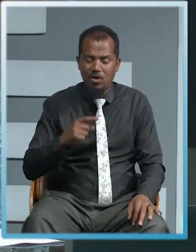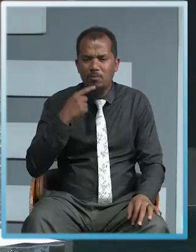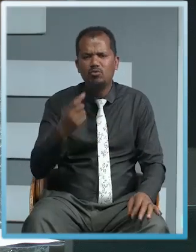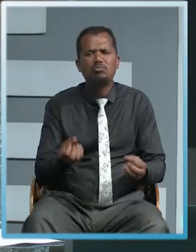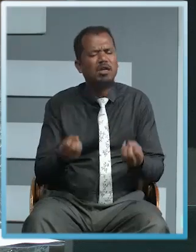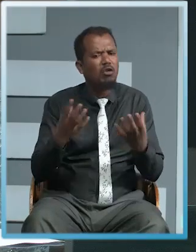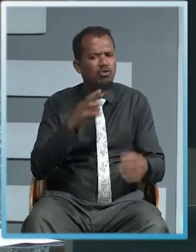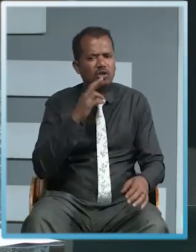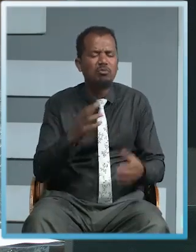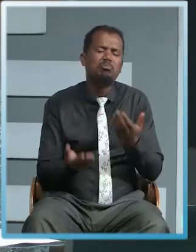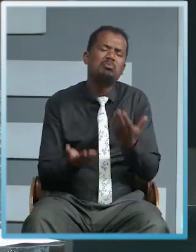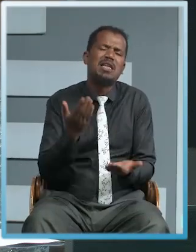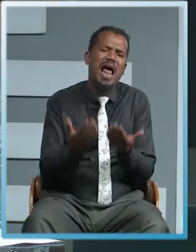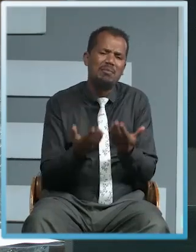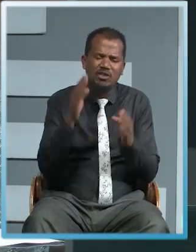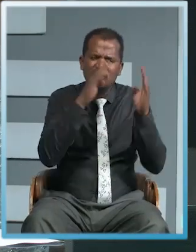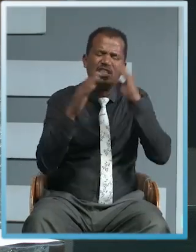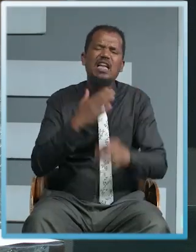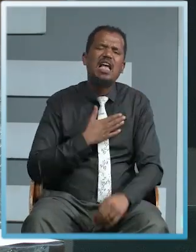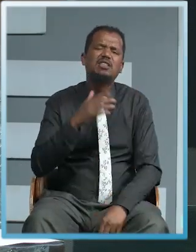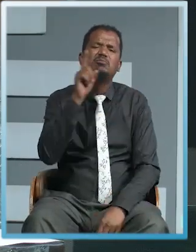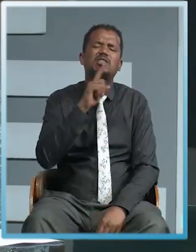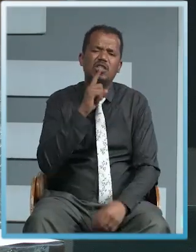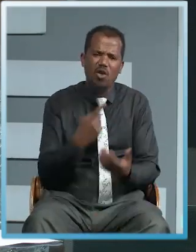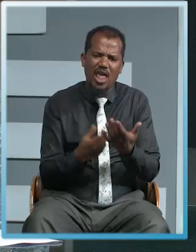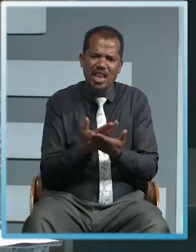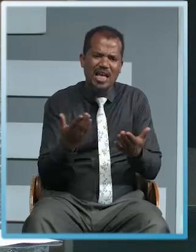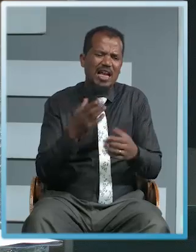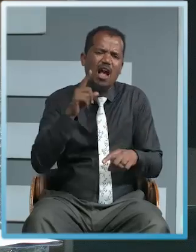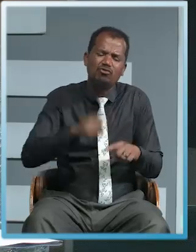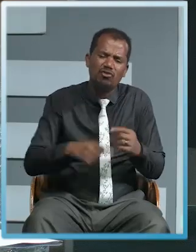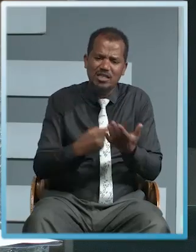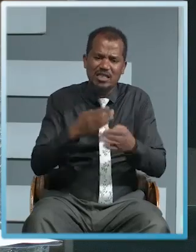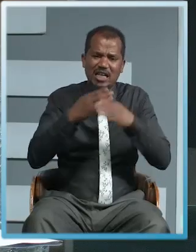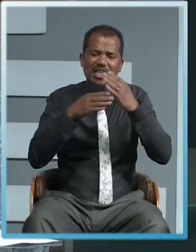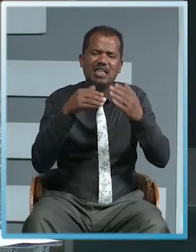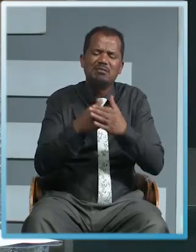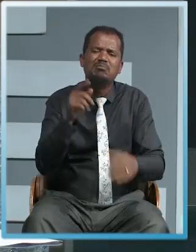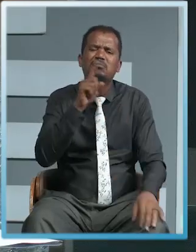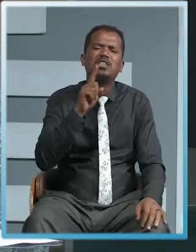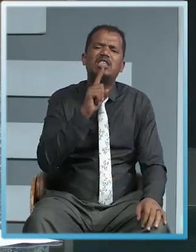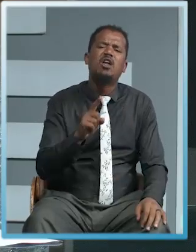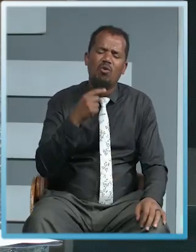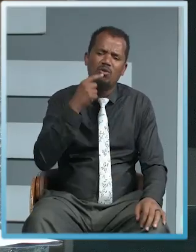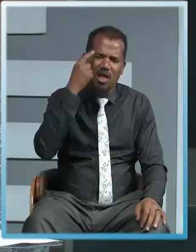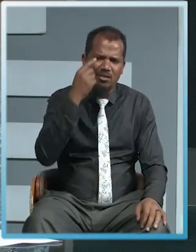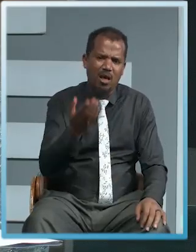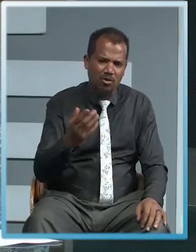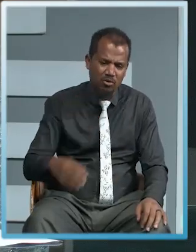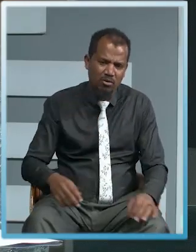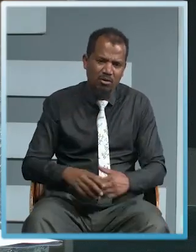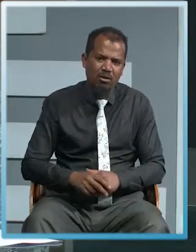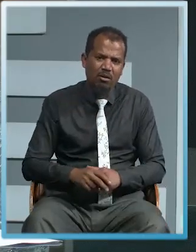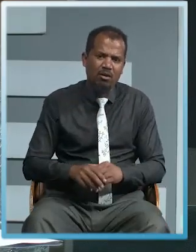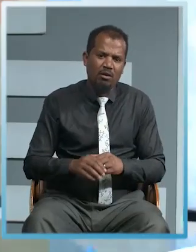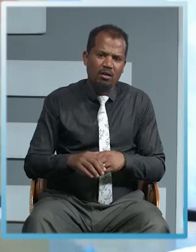یمیلو برکاتش نچونه من علبتن دو چگرچن منی هنی یه نگاراک تون نزیر رجان دندر سیارگن نگر مندن او بلای منادلو.